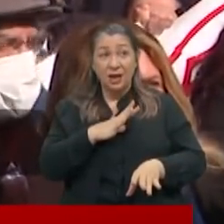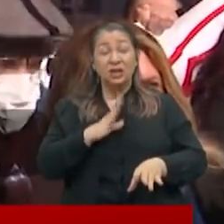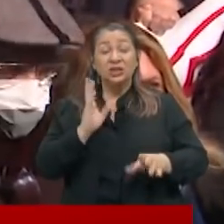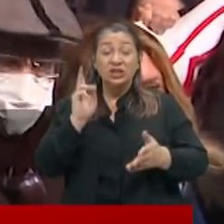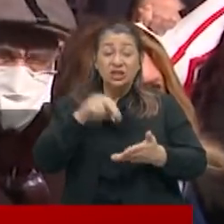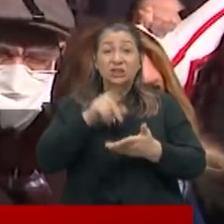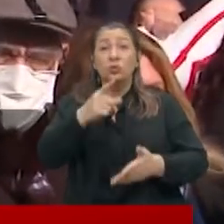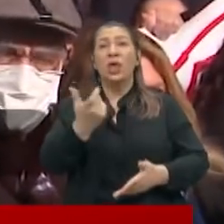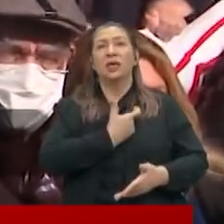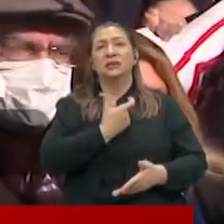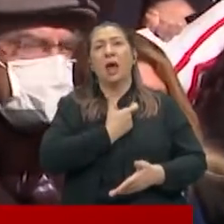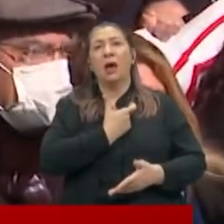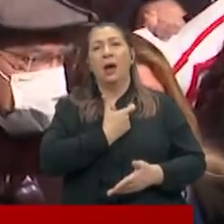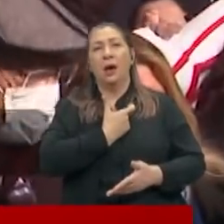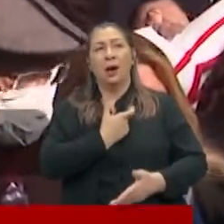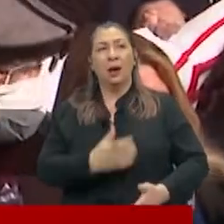çıksın artık bu yasa.